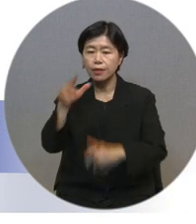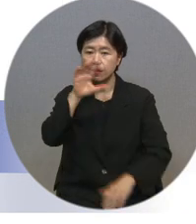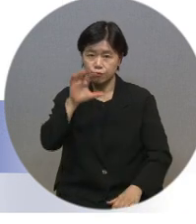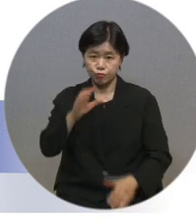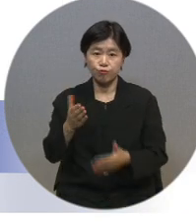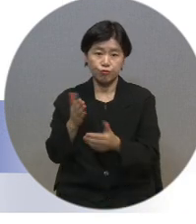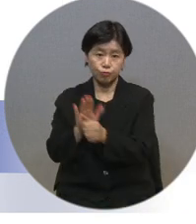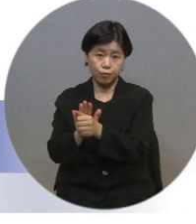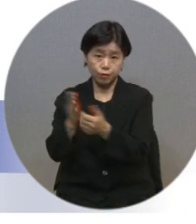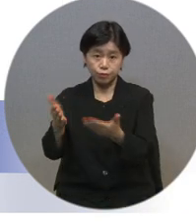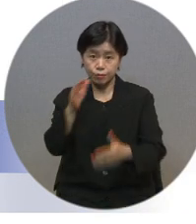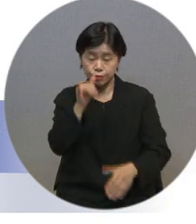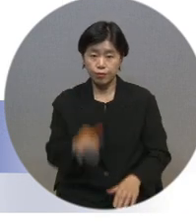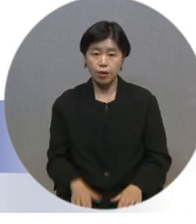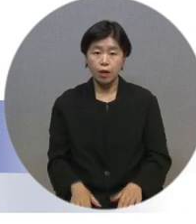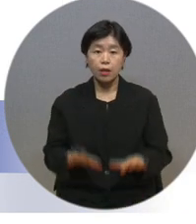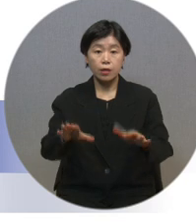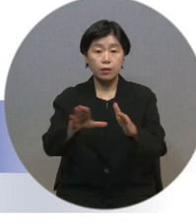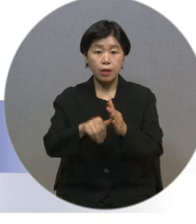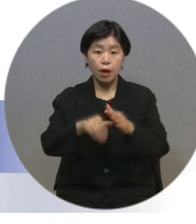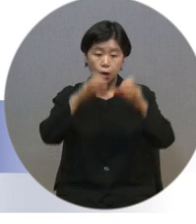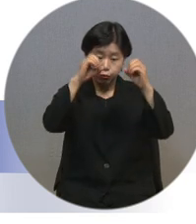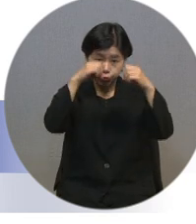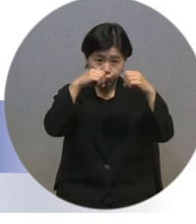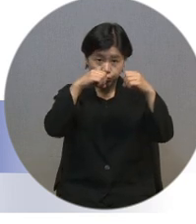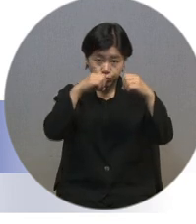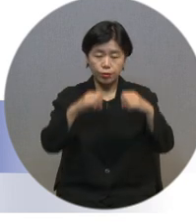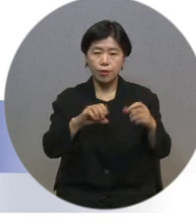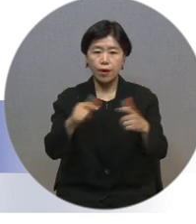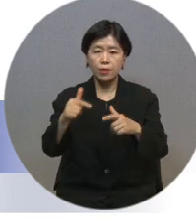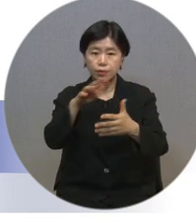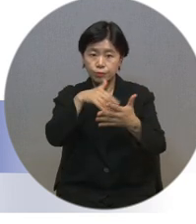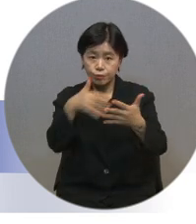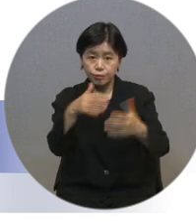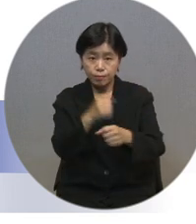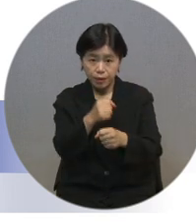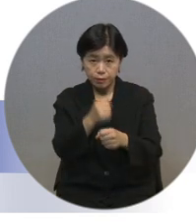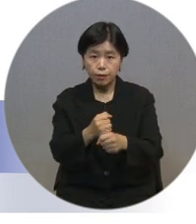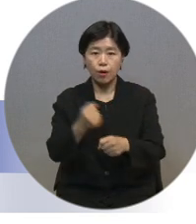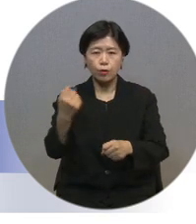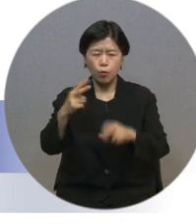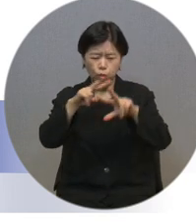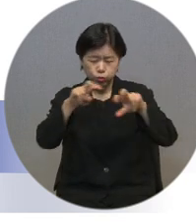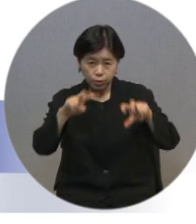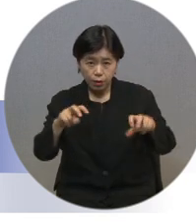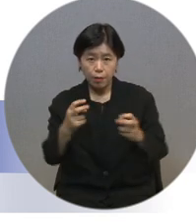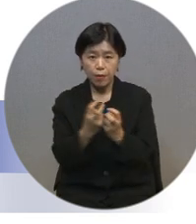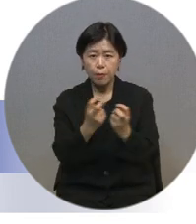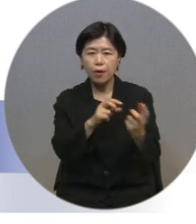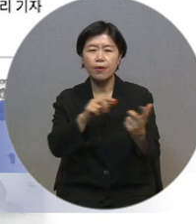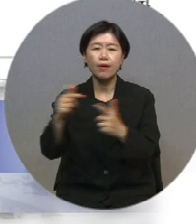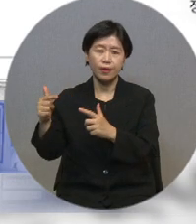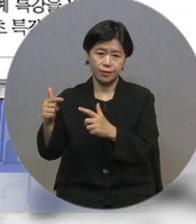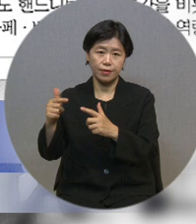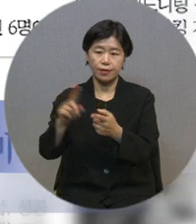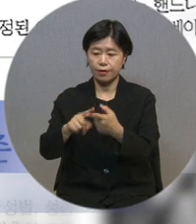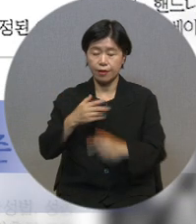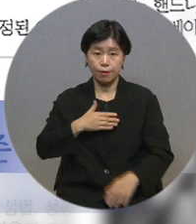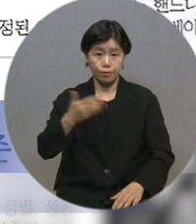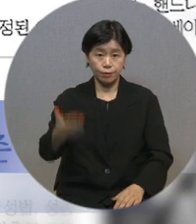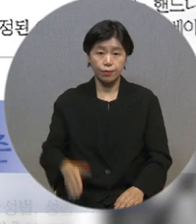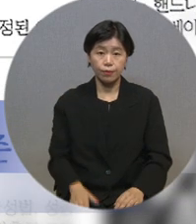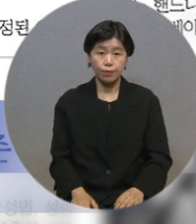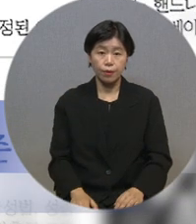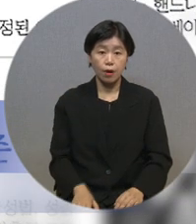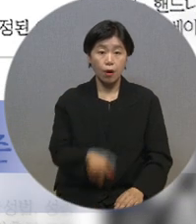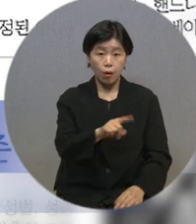연수에서는 구글 스프레드시트 활용과 데이터 분석 방법 채 GPT 활용 등을 실습했습니다 한편